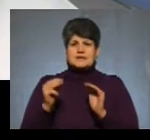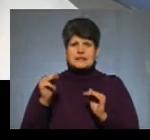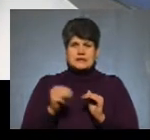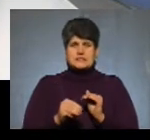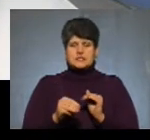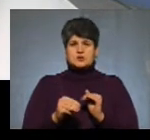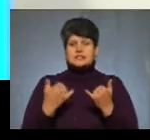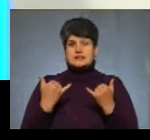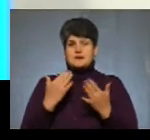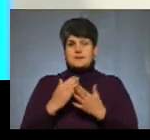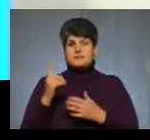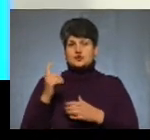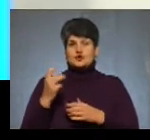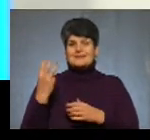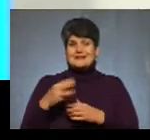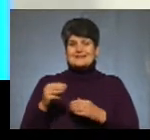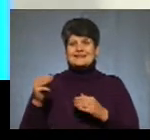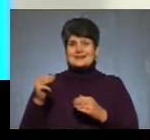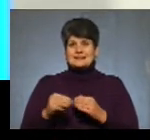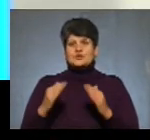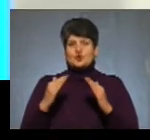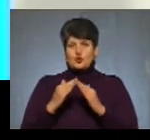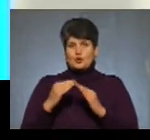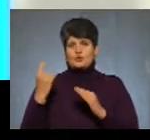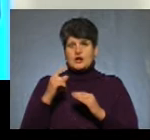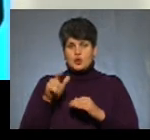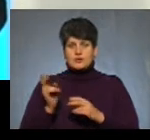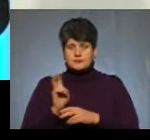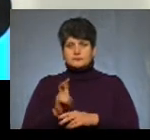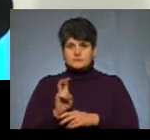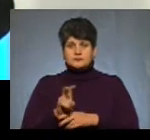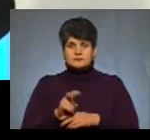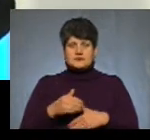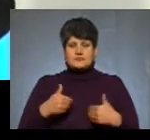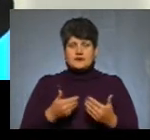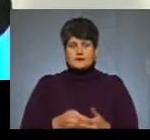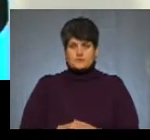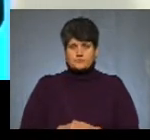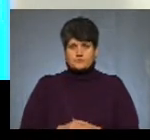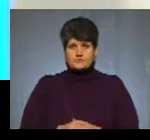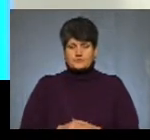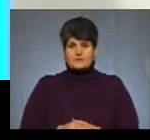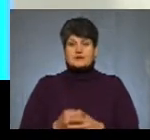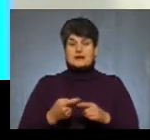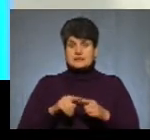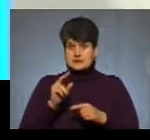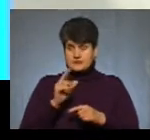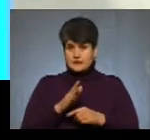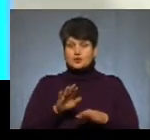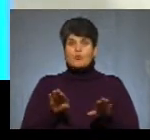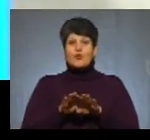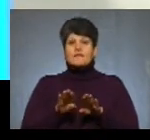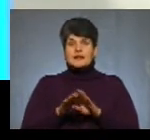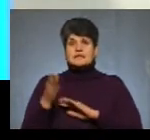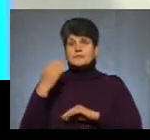зараз ми маємо 130 тисяч домогосподарств, і люди продовжують звертатися. Тобто саме така цифра, якщо порівняти